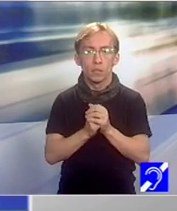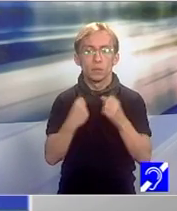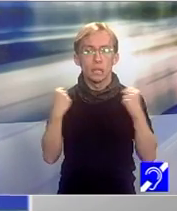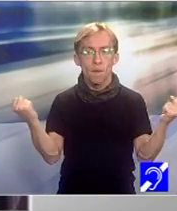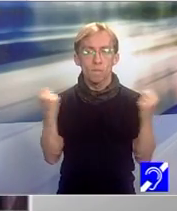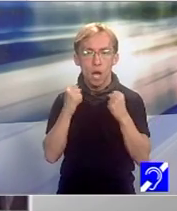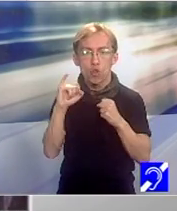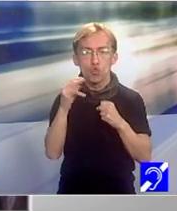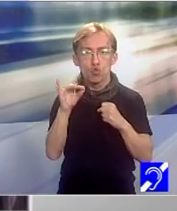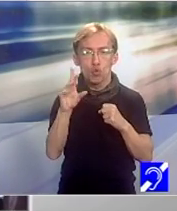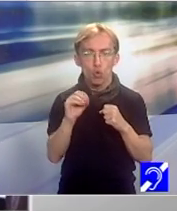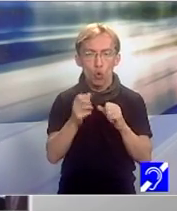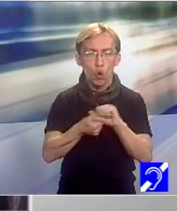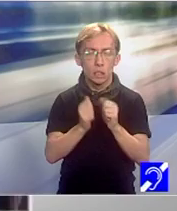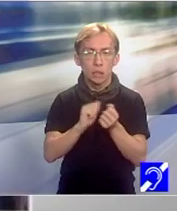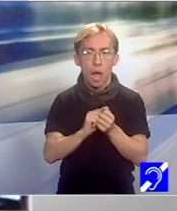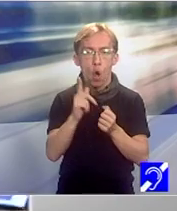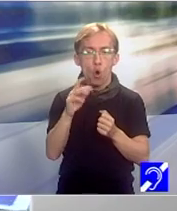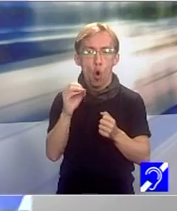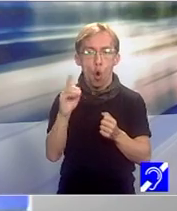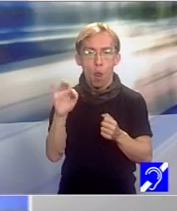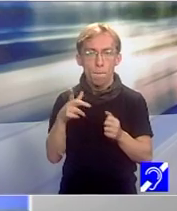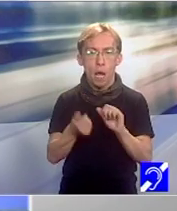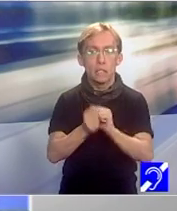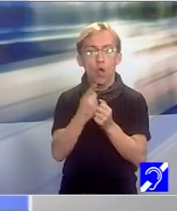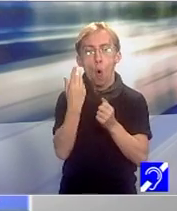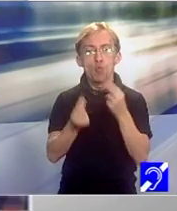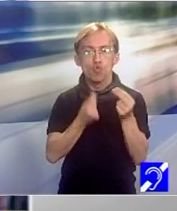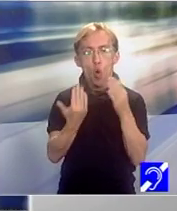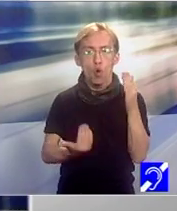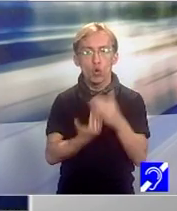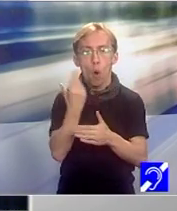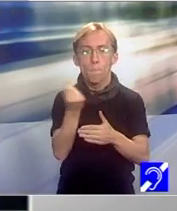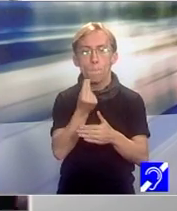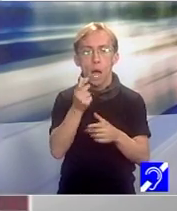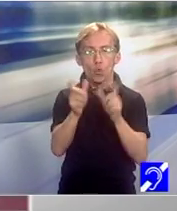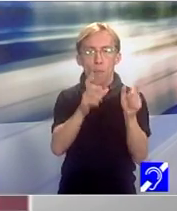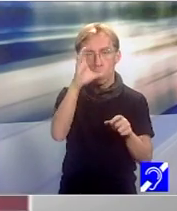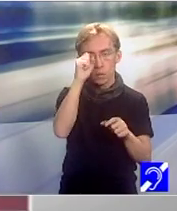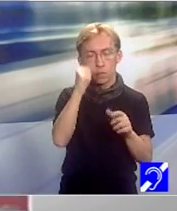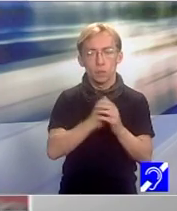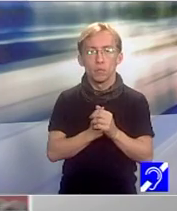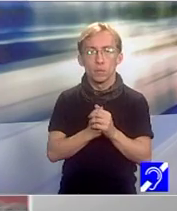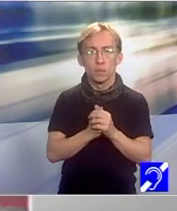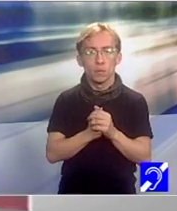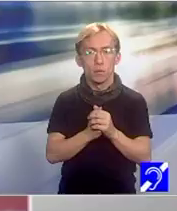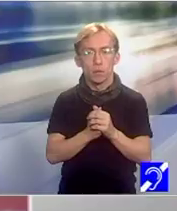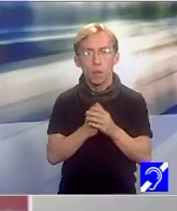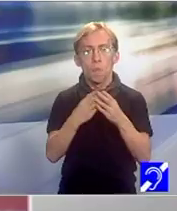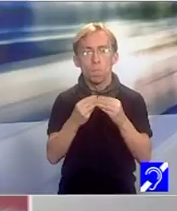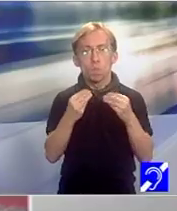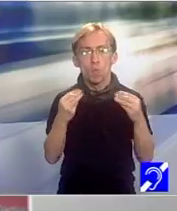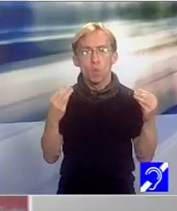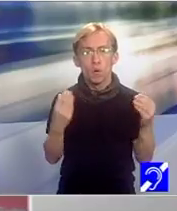judo, atletism sau golbal, un joc nou conceput special pentru nevăzători. Sunt toți pregătiți, au făcut mult